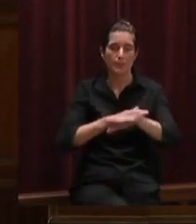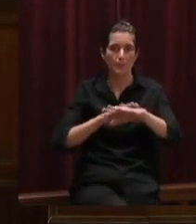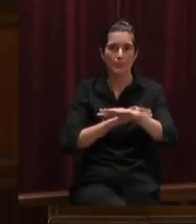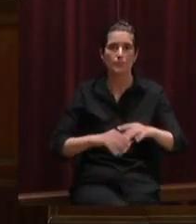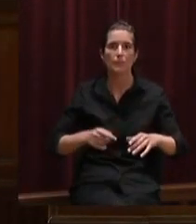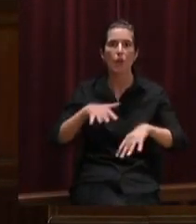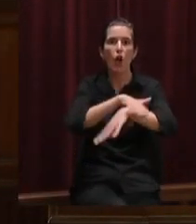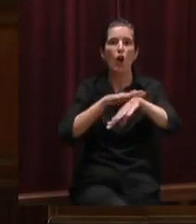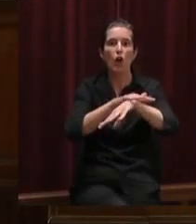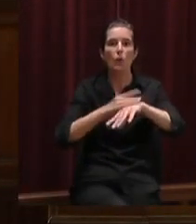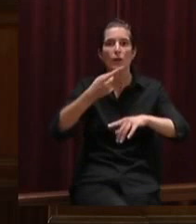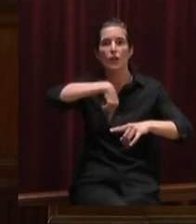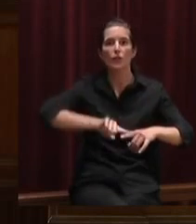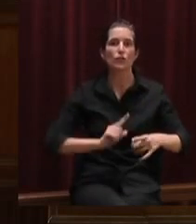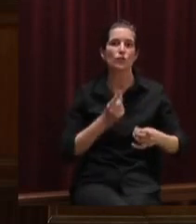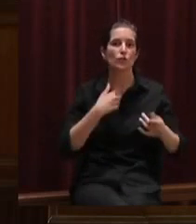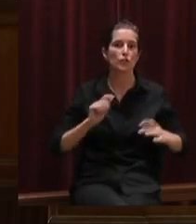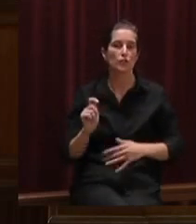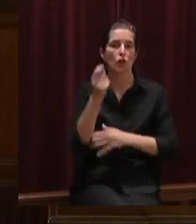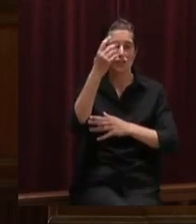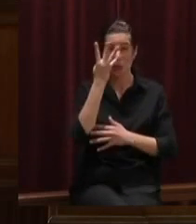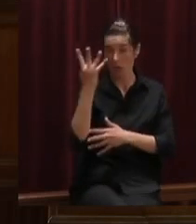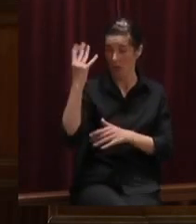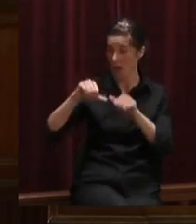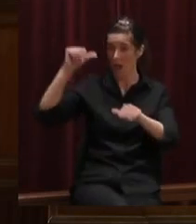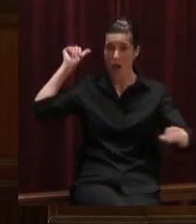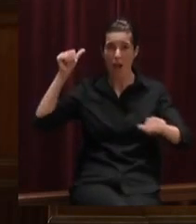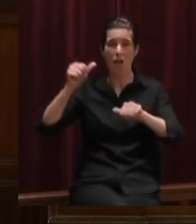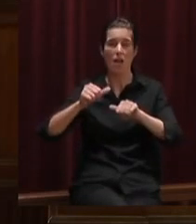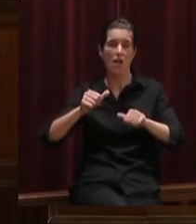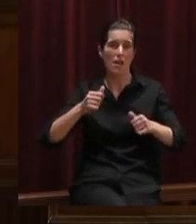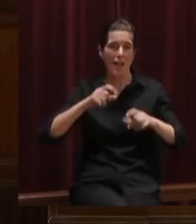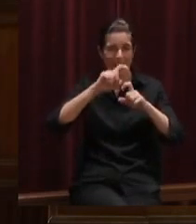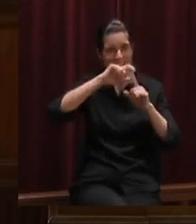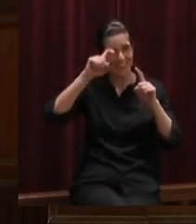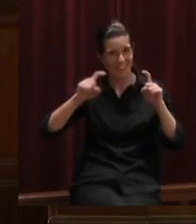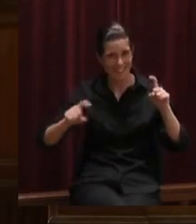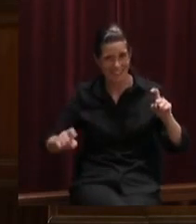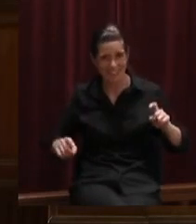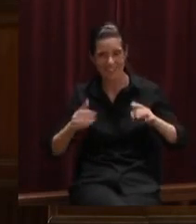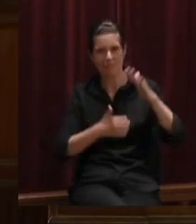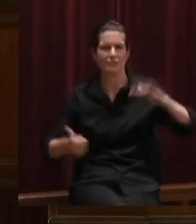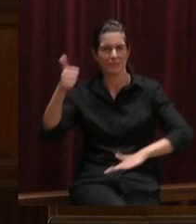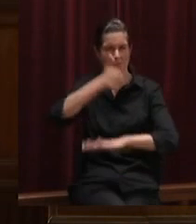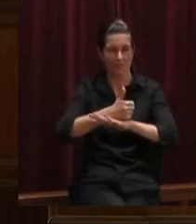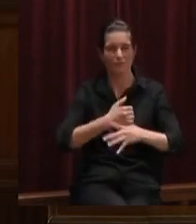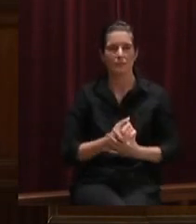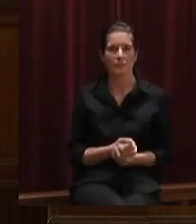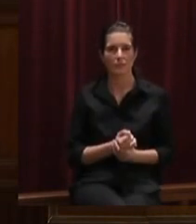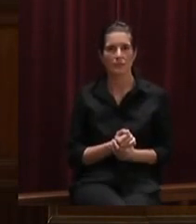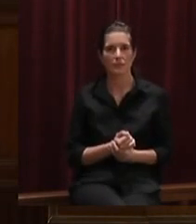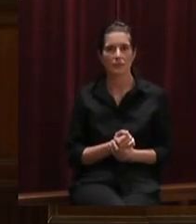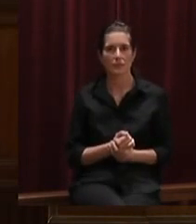del govern hem estat capaços de facilitar els darrers 4 anys la sortida de la crisi amb el cicle econòmic de més creixement d'aquest segle,